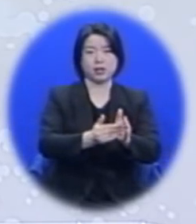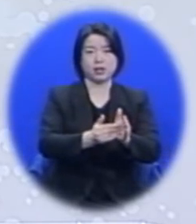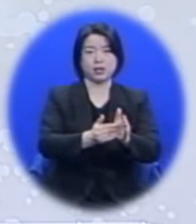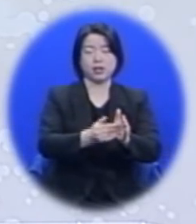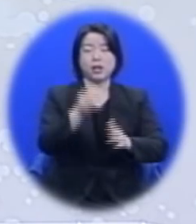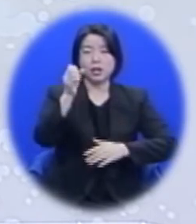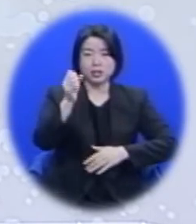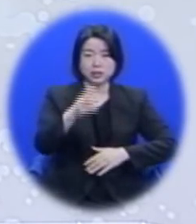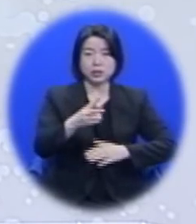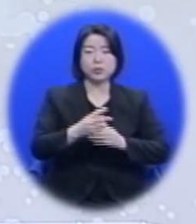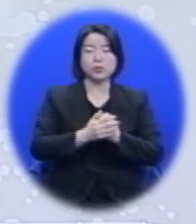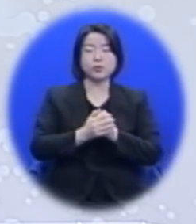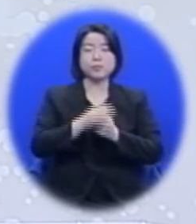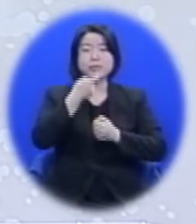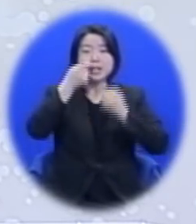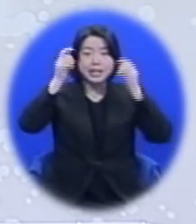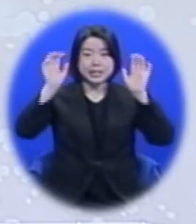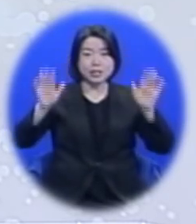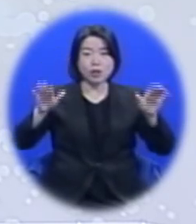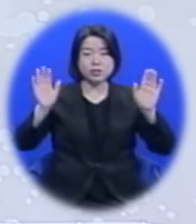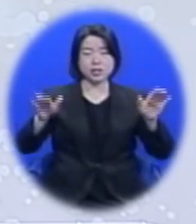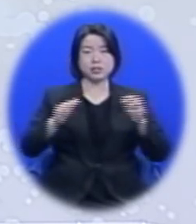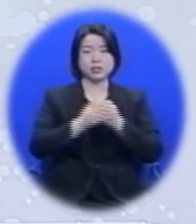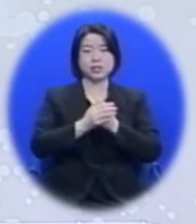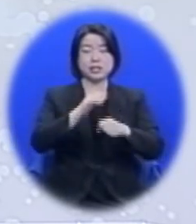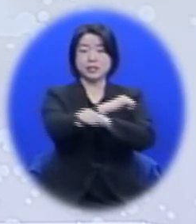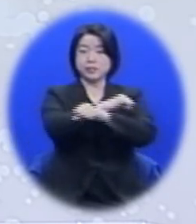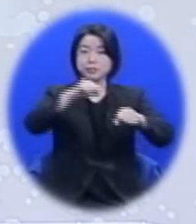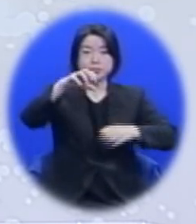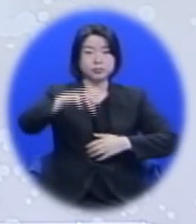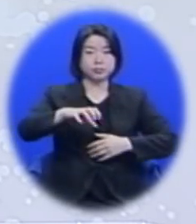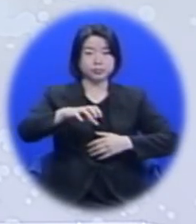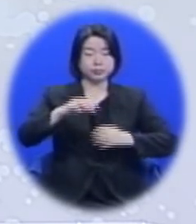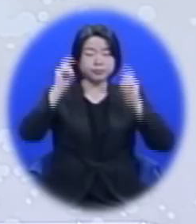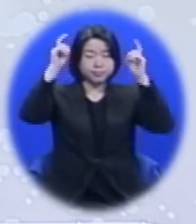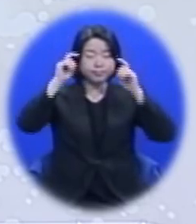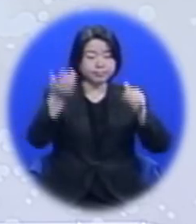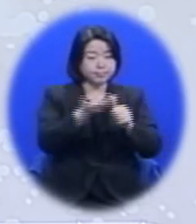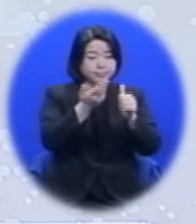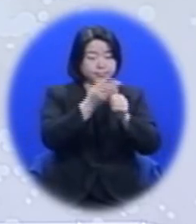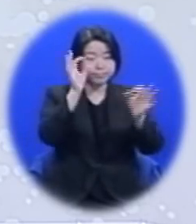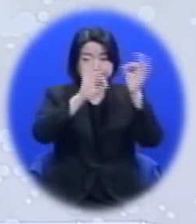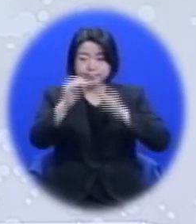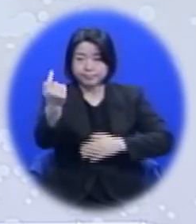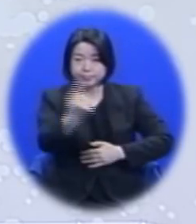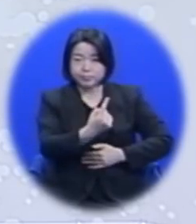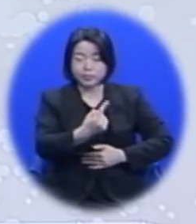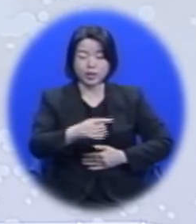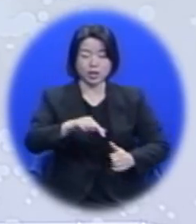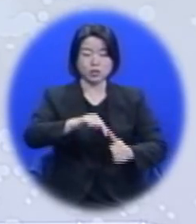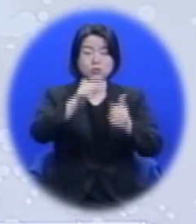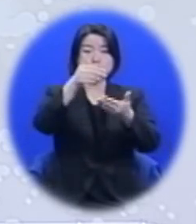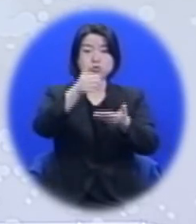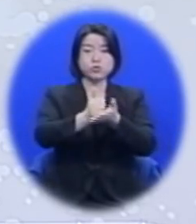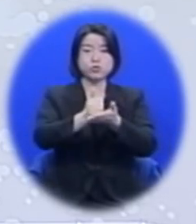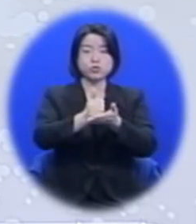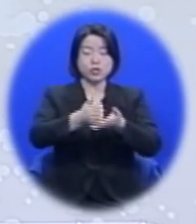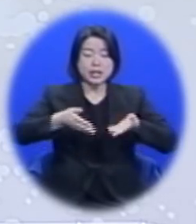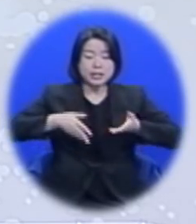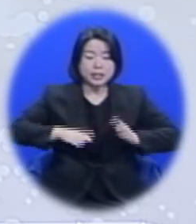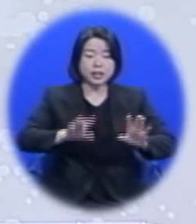그리고 천사들이 들판에 있는 목동들에게 찾아와서 구주 탄생의 기쁜